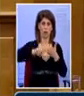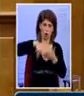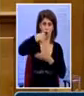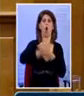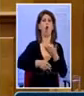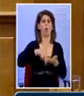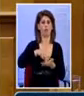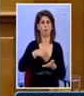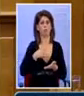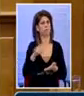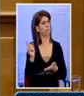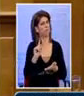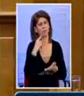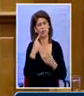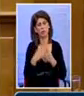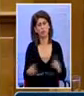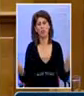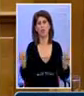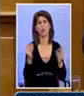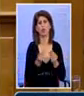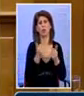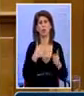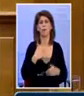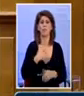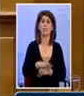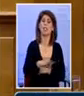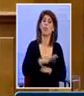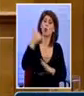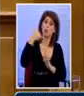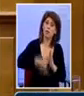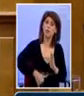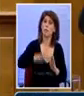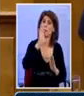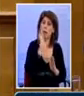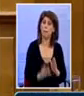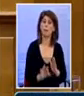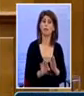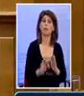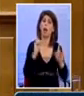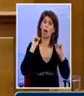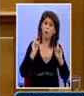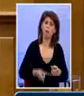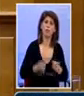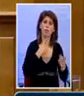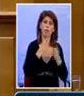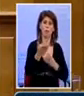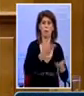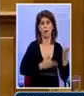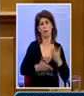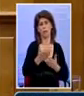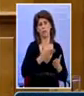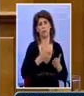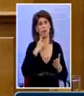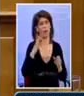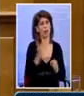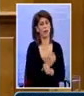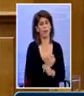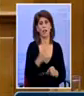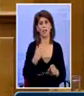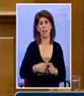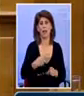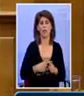έτσι για μας. Για μας υπάρχει ένα σχέδιο ουσιαστικής, ειλικρινούς, αποφασιστικής διαπραγμάτευσης. Για να πετύχει η χώρα,